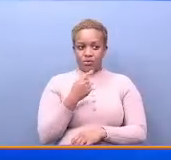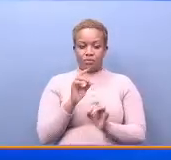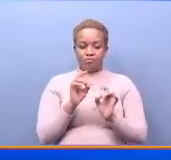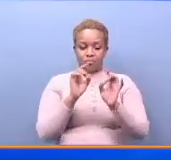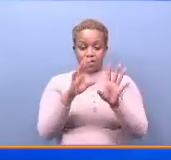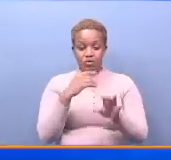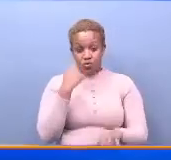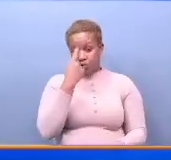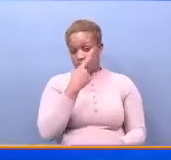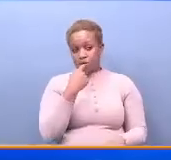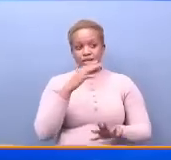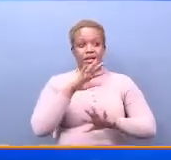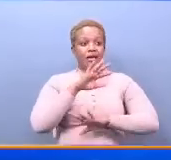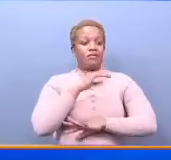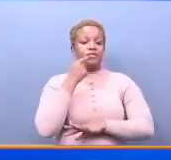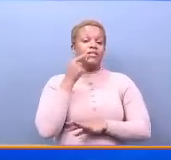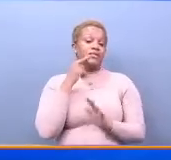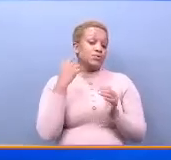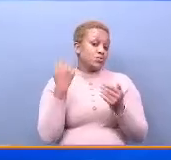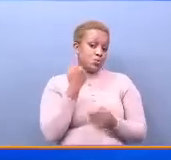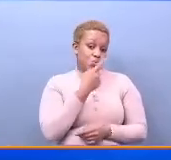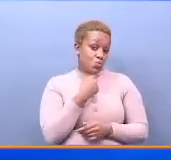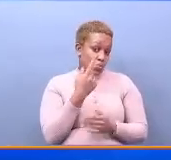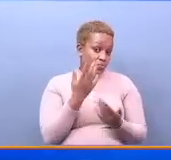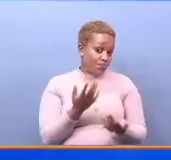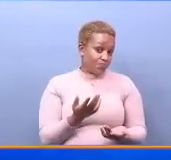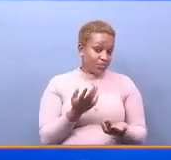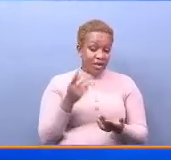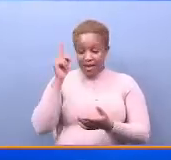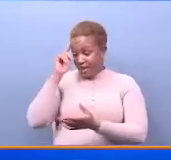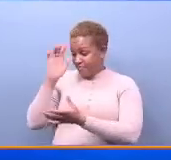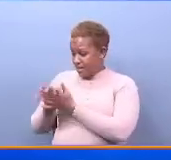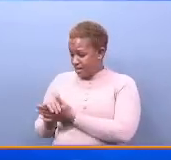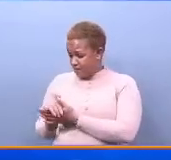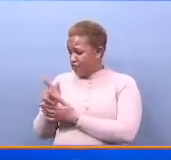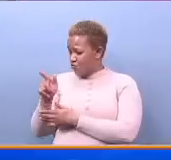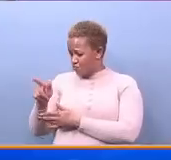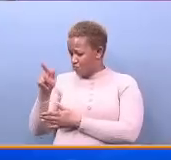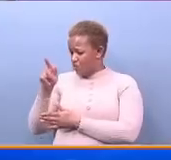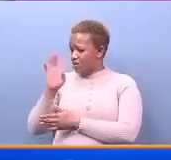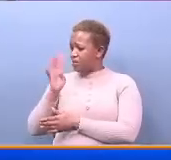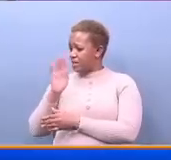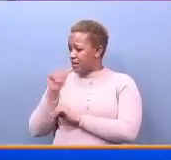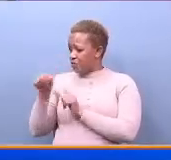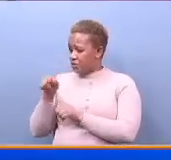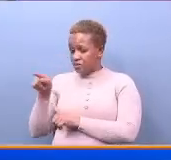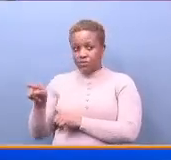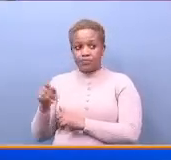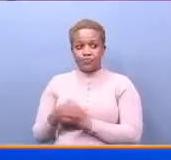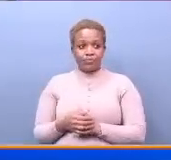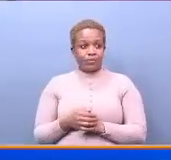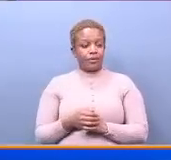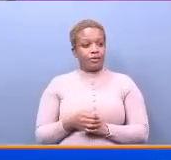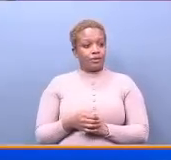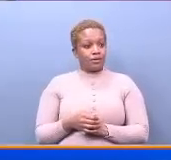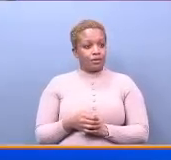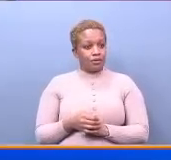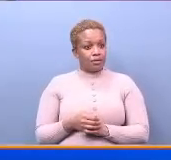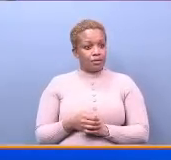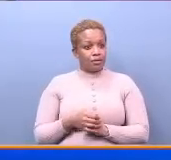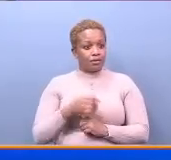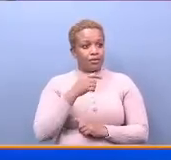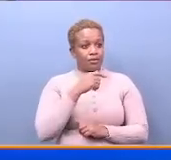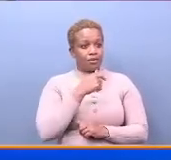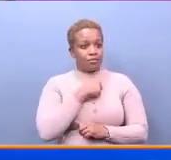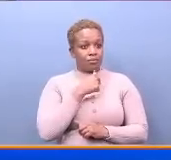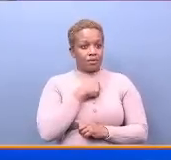impeached, hiyo inatosha. Umetaja nani? Yeye. Kwa hivyo uliamini ni wewe alikuwa anazungumzia na. Ni mimi alikuwa. Mimi nikajibu kesho. Nimekutumia clip